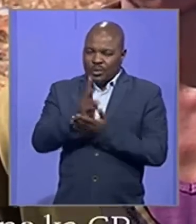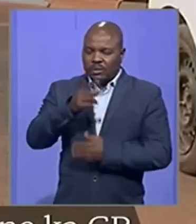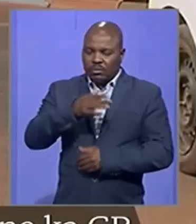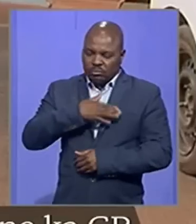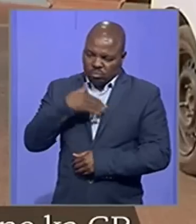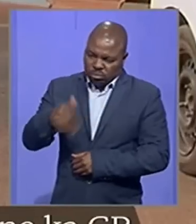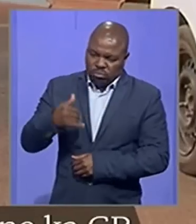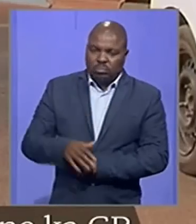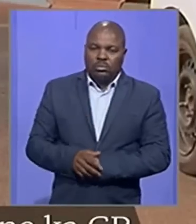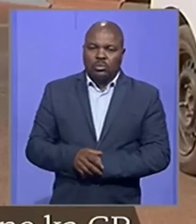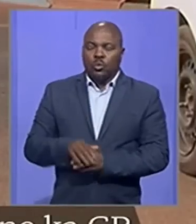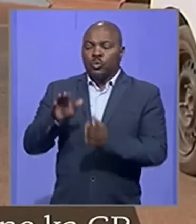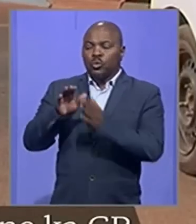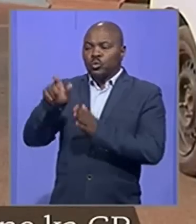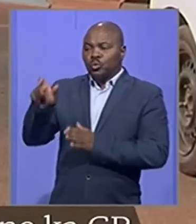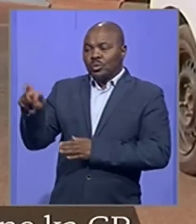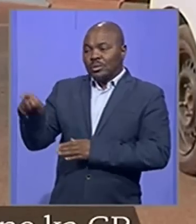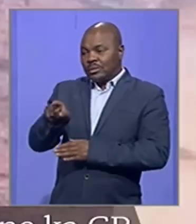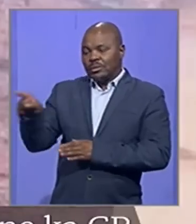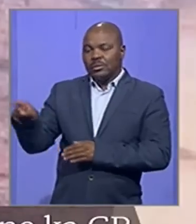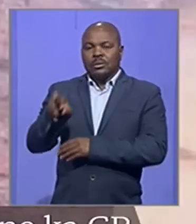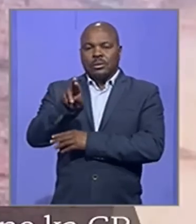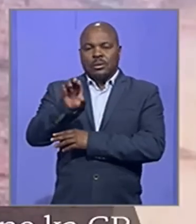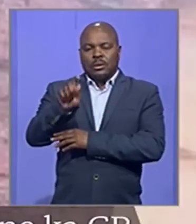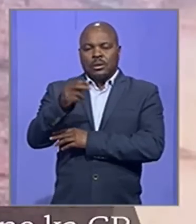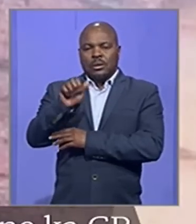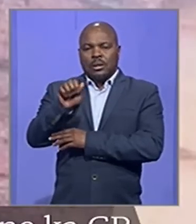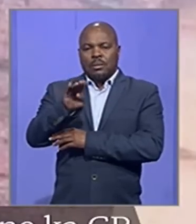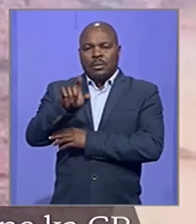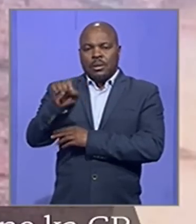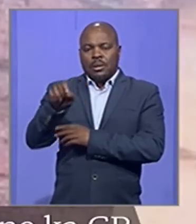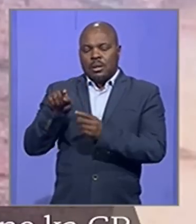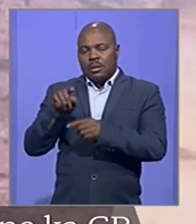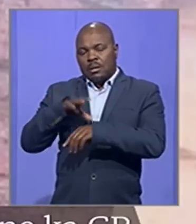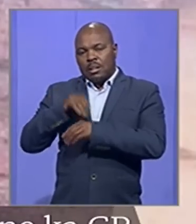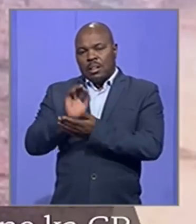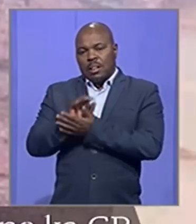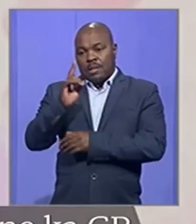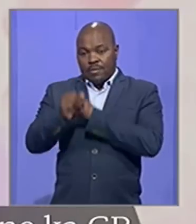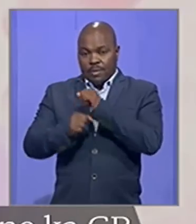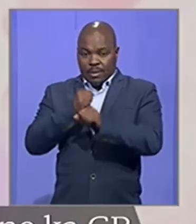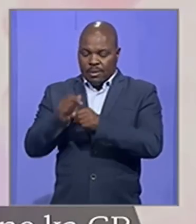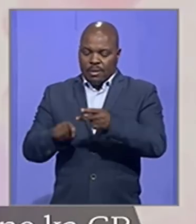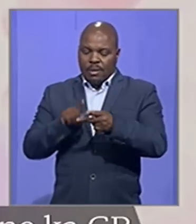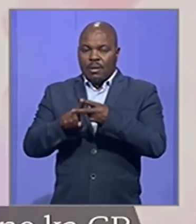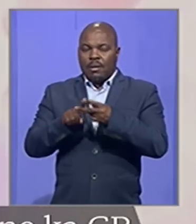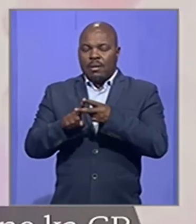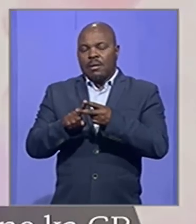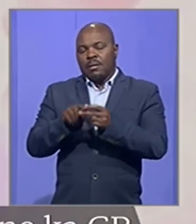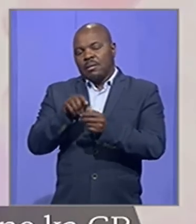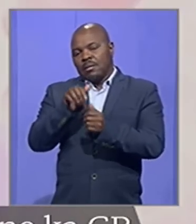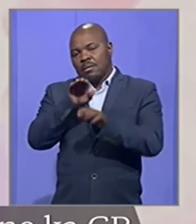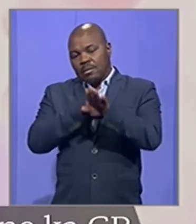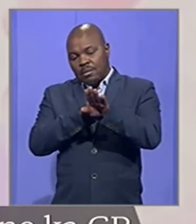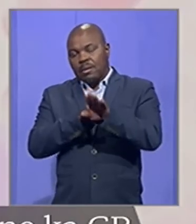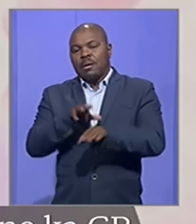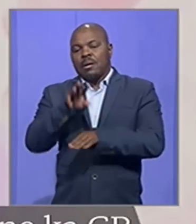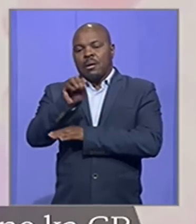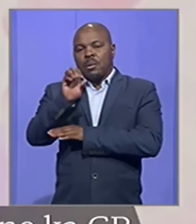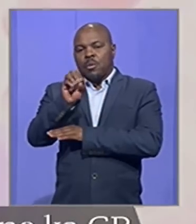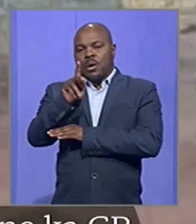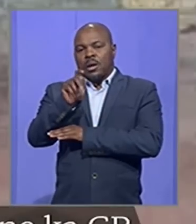mama. Barutwana bao ba tlhokafetseng e bong re Thabile Mokgatla wa dingwaga di le 11, monnawe e leng moeketsi wa dingwaga di